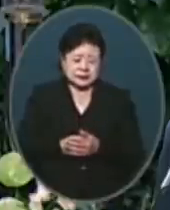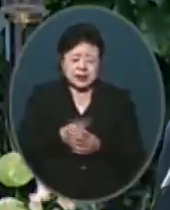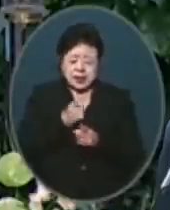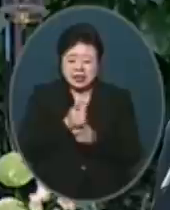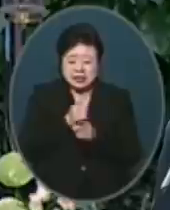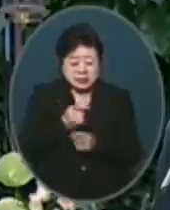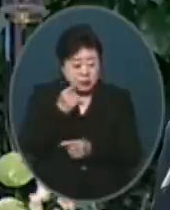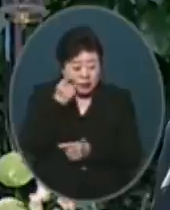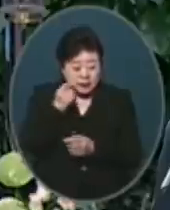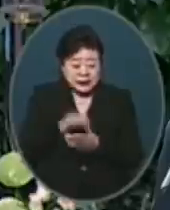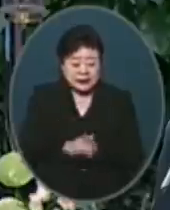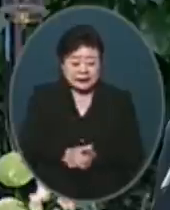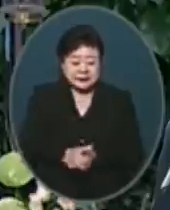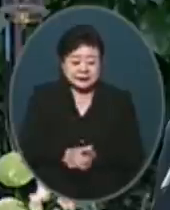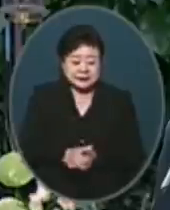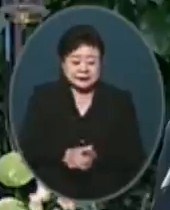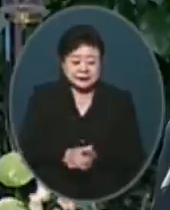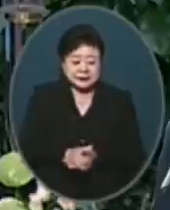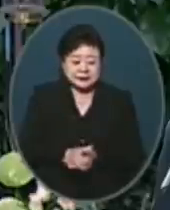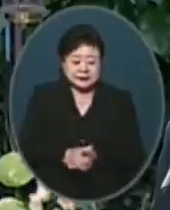이기지 못합니다.